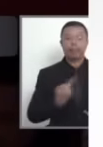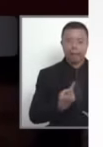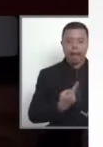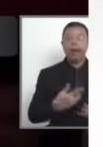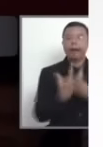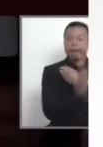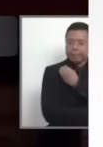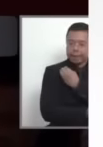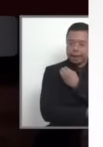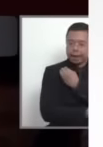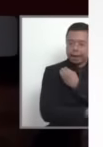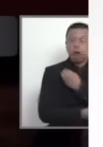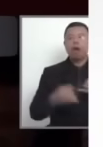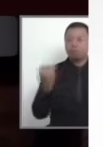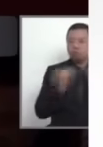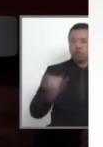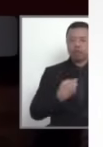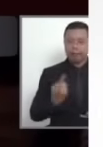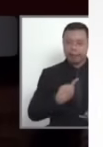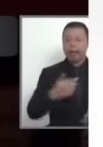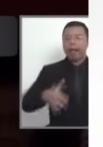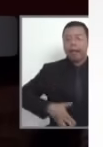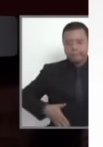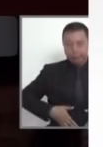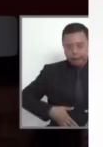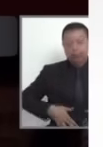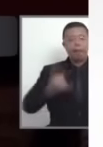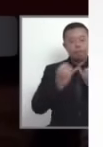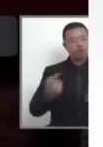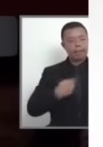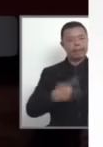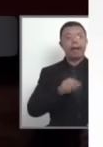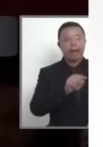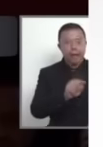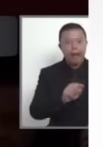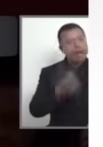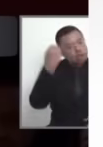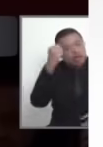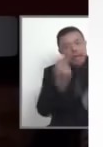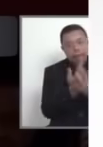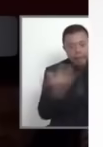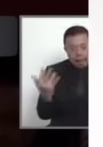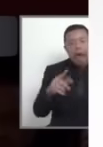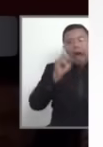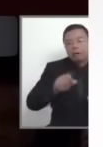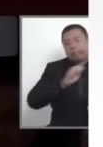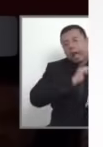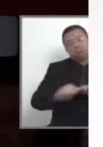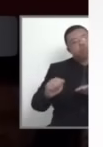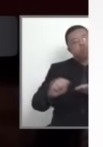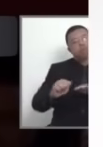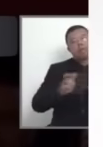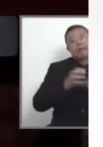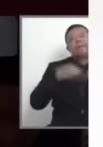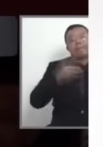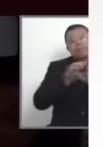negarawan, sosok pemersatu bangsa bersama dengan Pak Jokowi. Bagaimana Pak Prabowo dan Pak Jokowi dengan